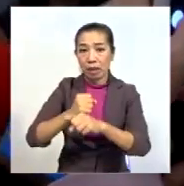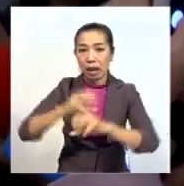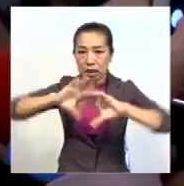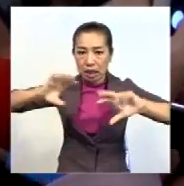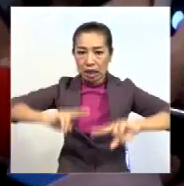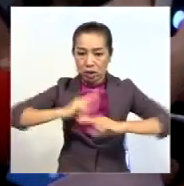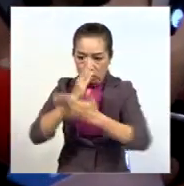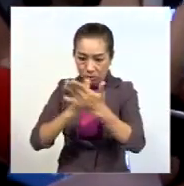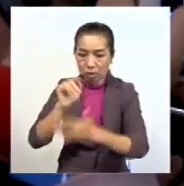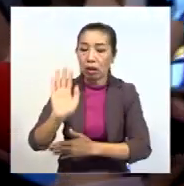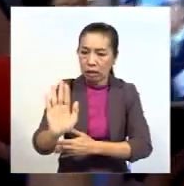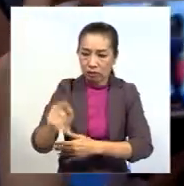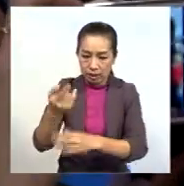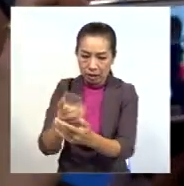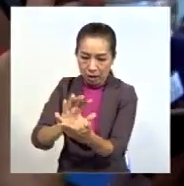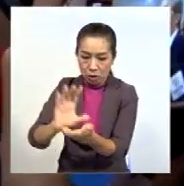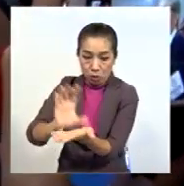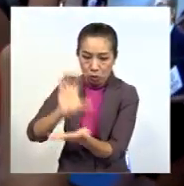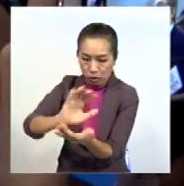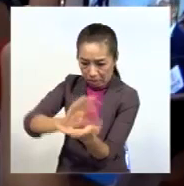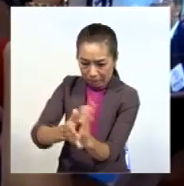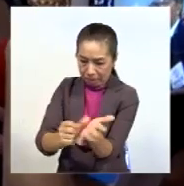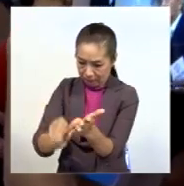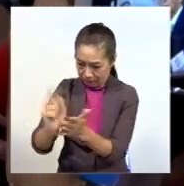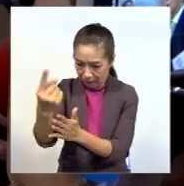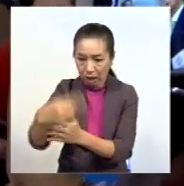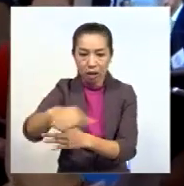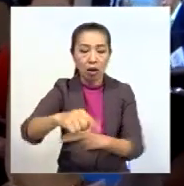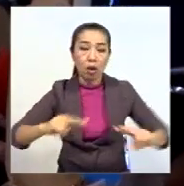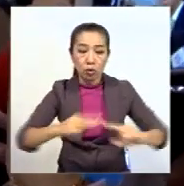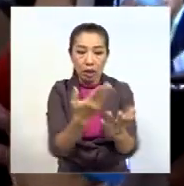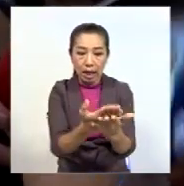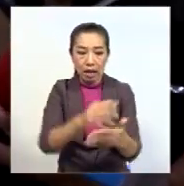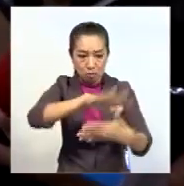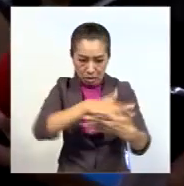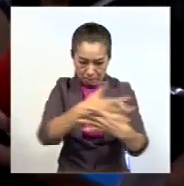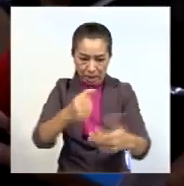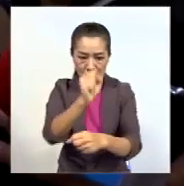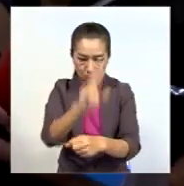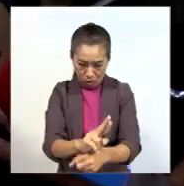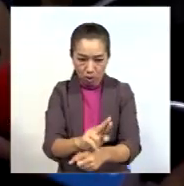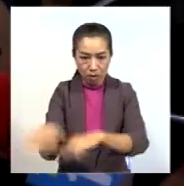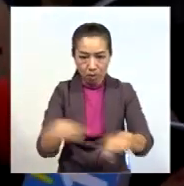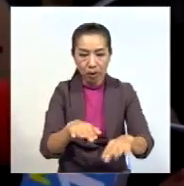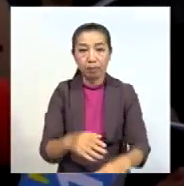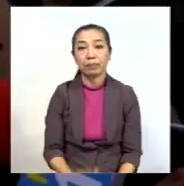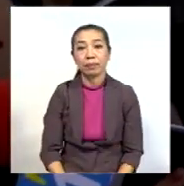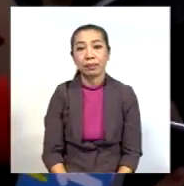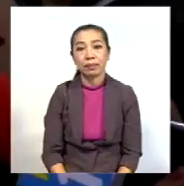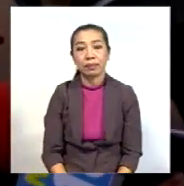ลงทุนแล้วก็มอบหมายให้กระทรวงการคลังไปคิดแผนสำรองเอาไว้ฟังประเด็นนี้จากรองนายกรัฐมนตรีกัน